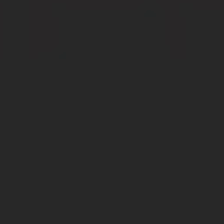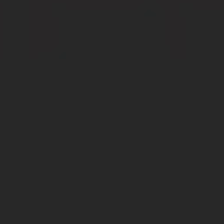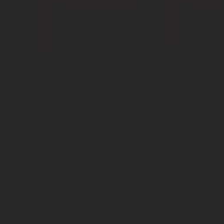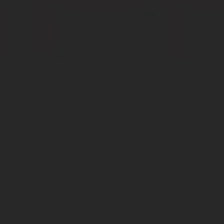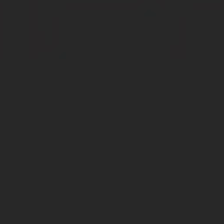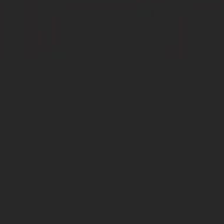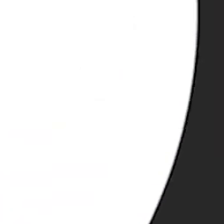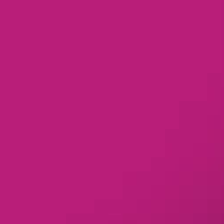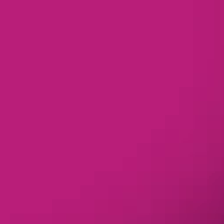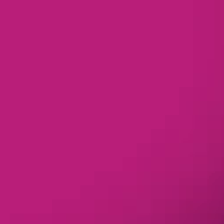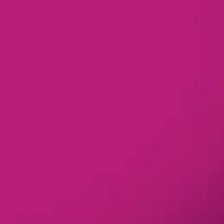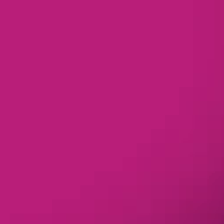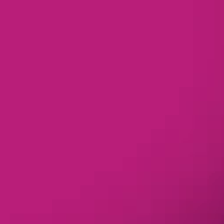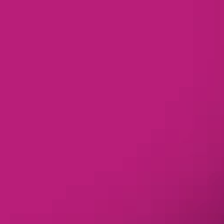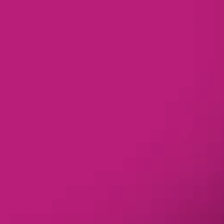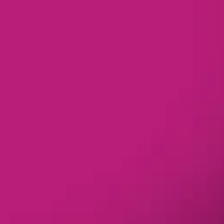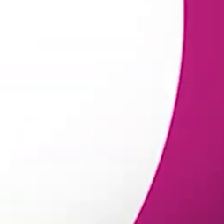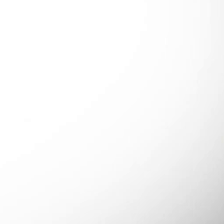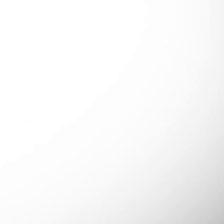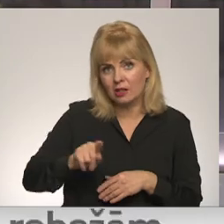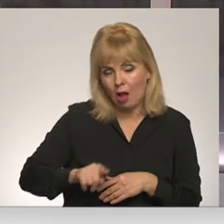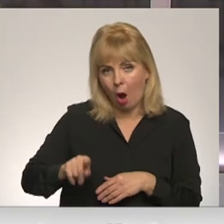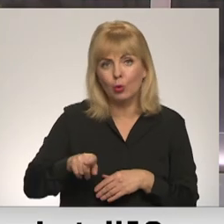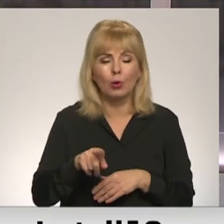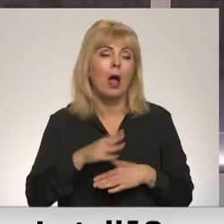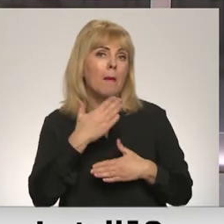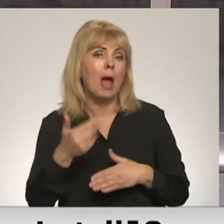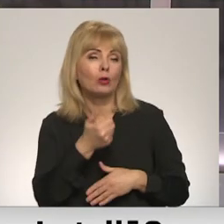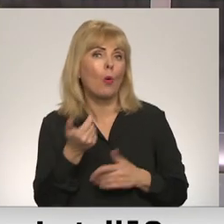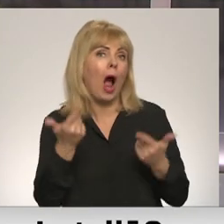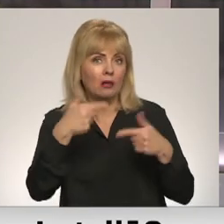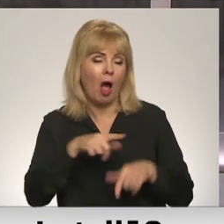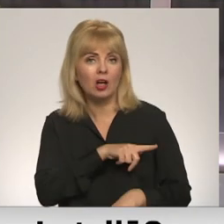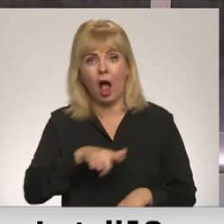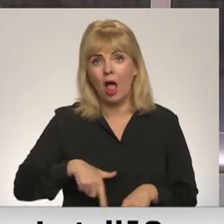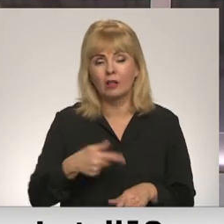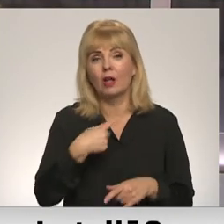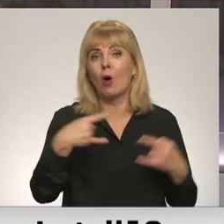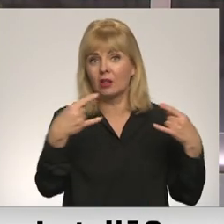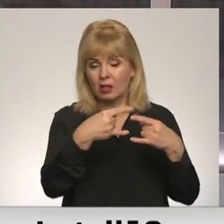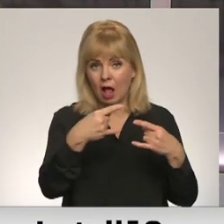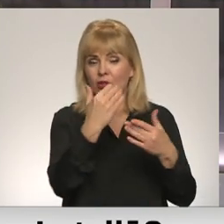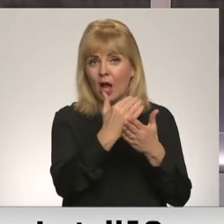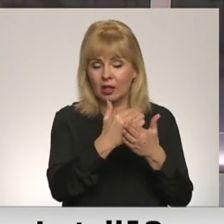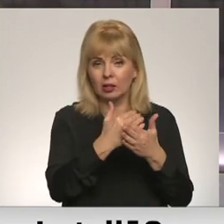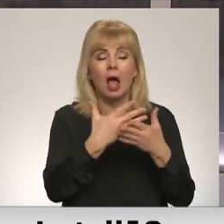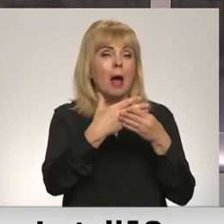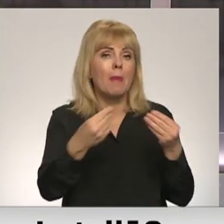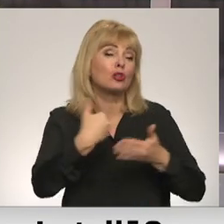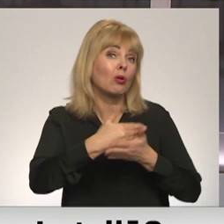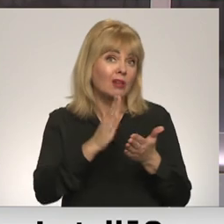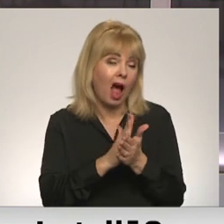Re, viss ēters ir te! Pēdējo gadu laikā Latvijā no televizora ekrāniem pazudus liela